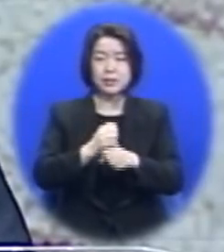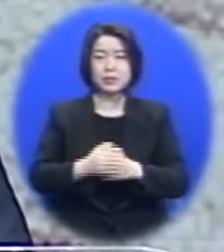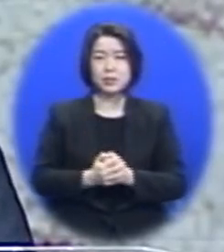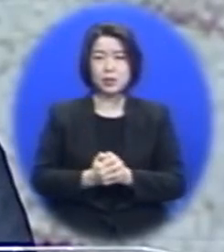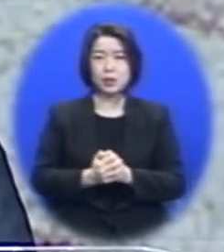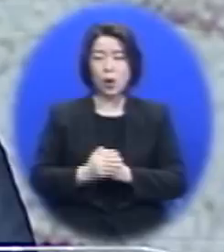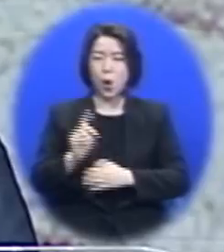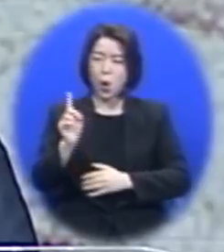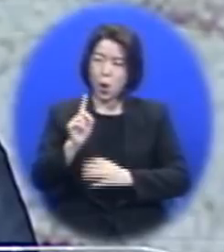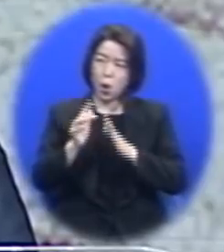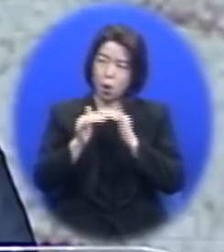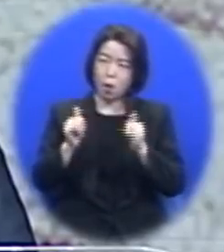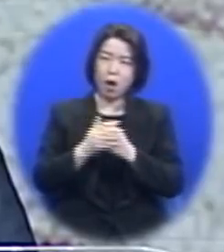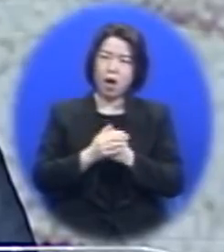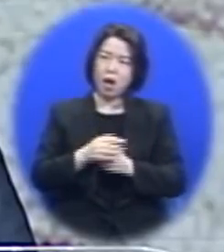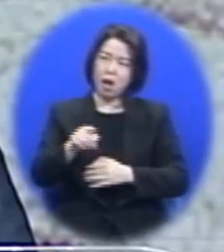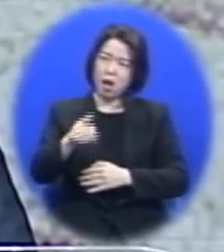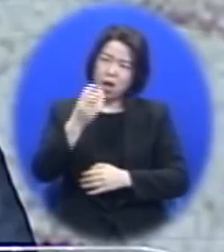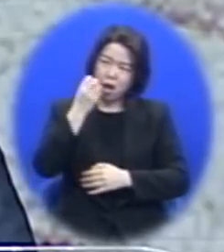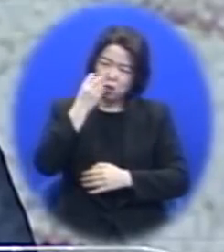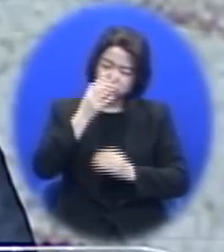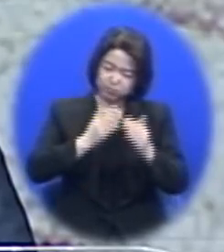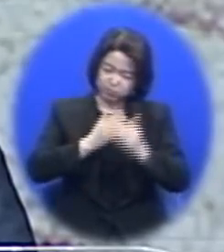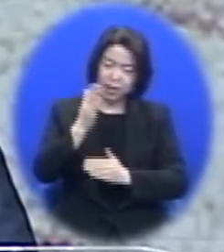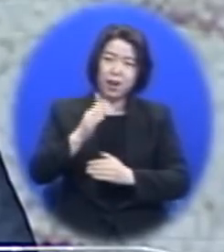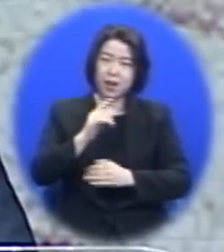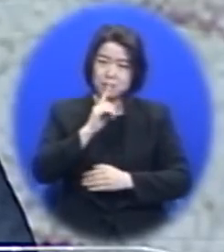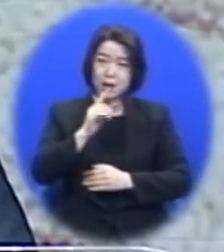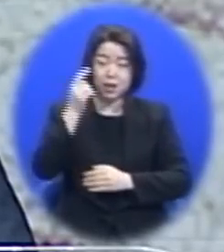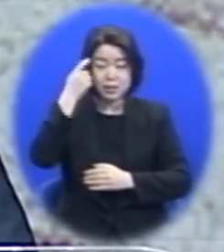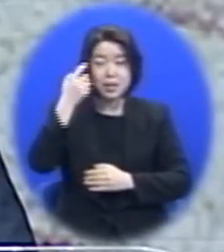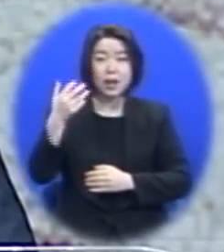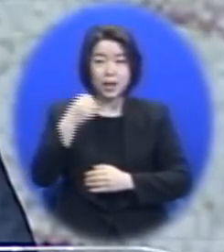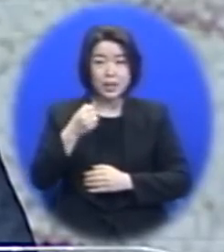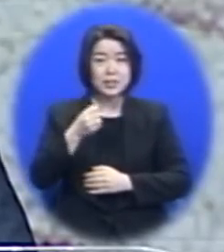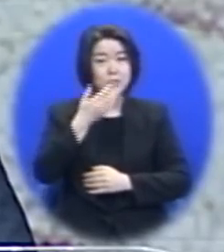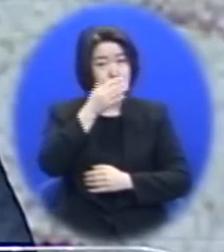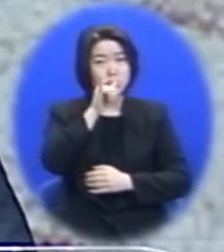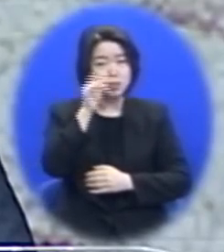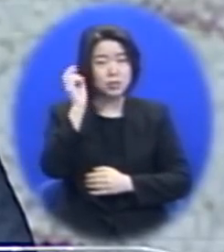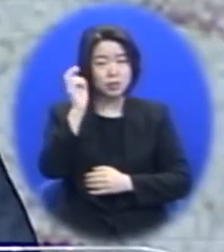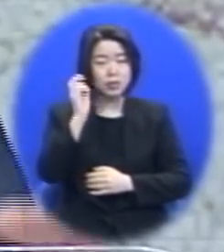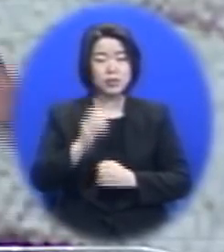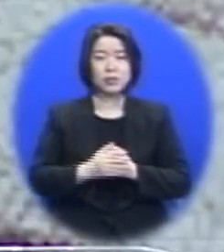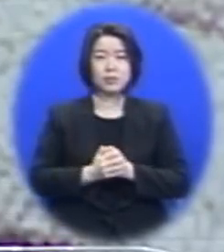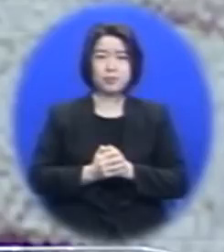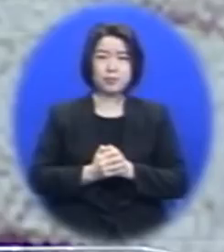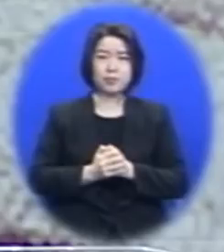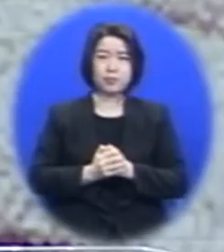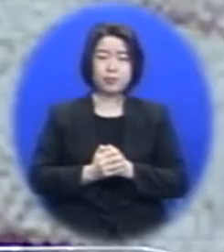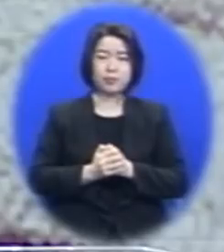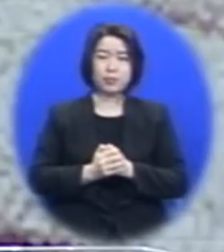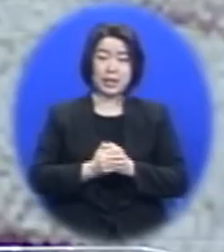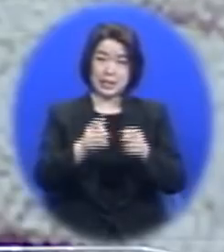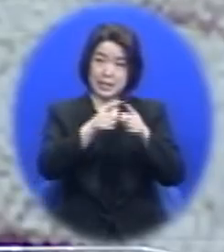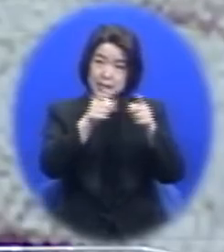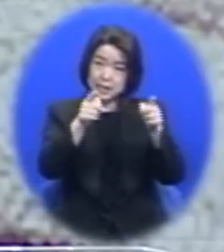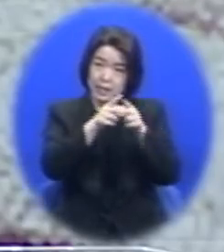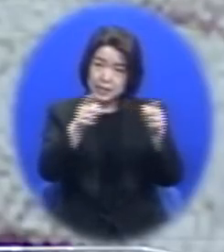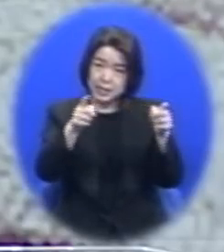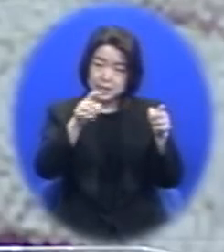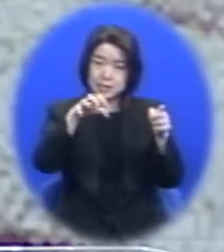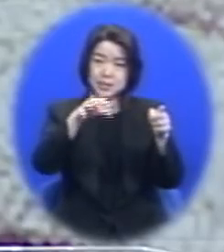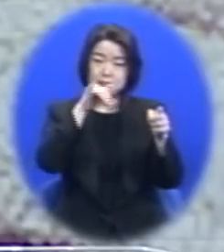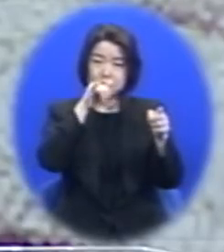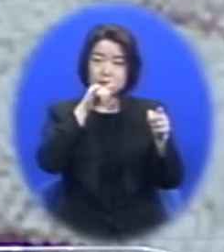어쩜 및 유란 스럽다 그런 생각 하실 수도 있겠습니다 로비에 있는 우리